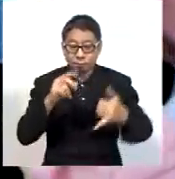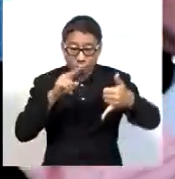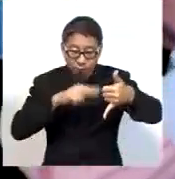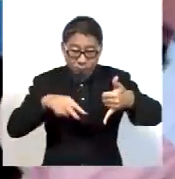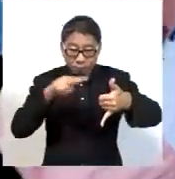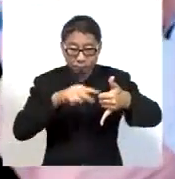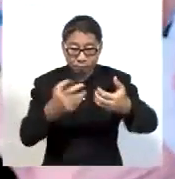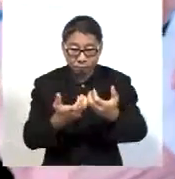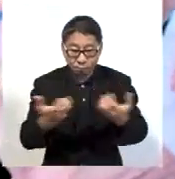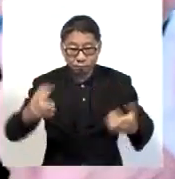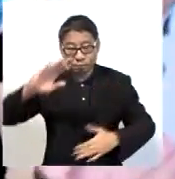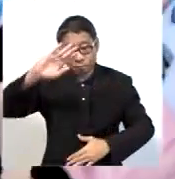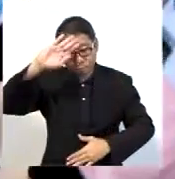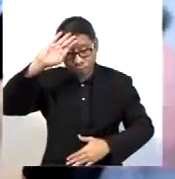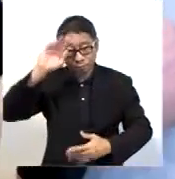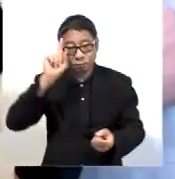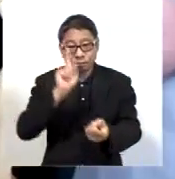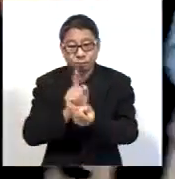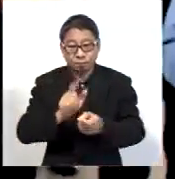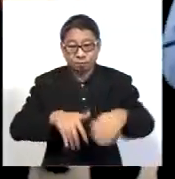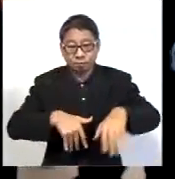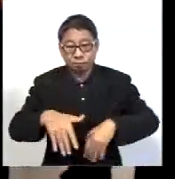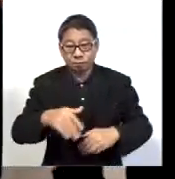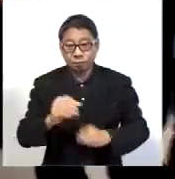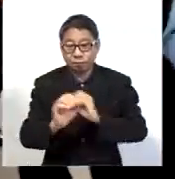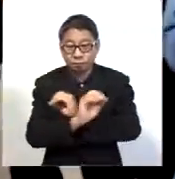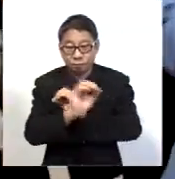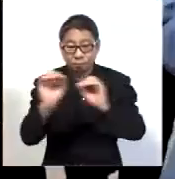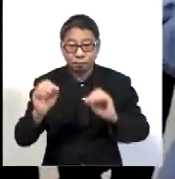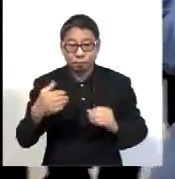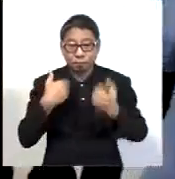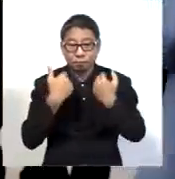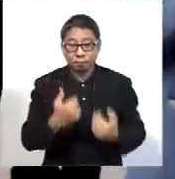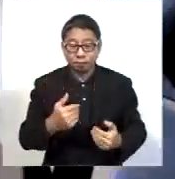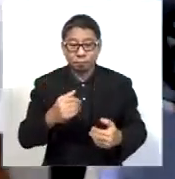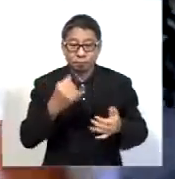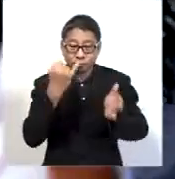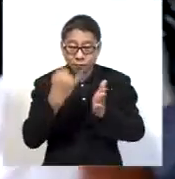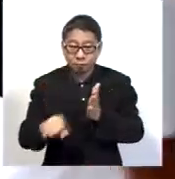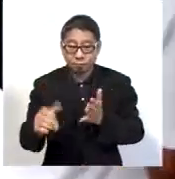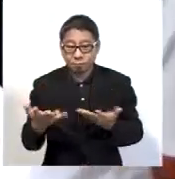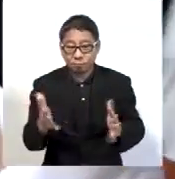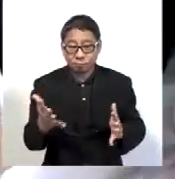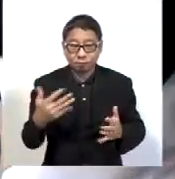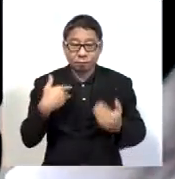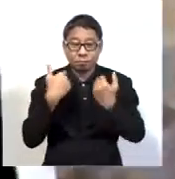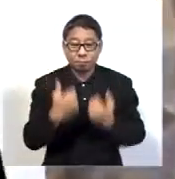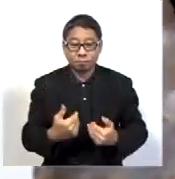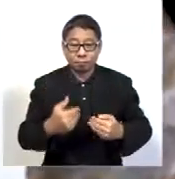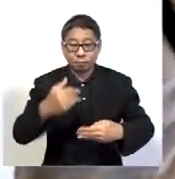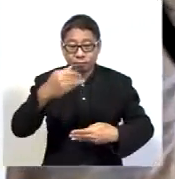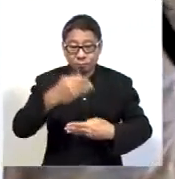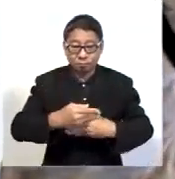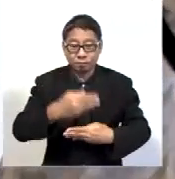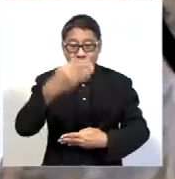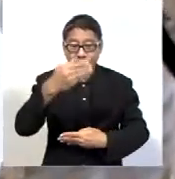ตรวจคัดกรองโรคยังไม่พบประชาชนที่มีอาการไข้สูงหรือมีอาการผิดปกติซึ่งทั้ง3ด่